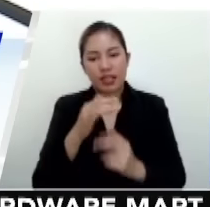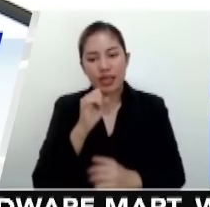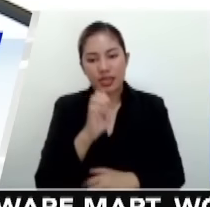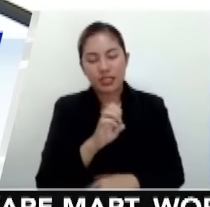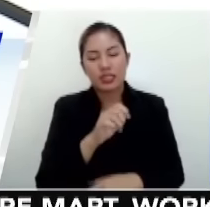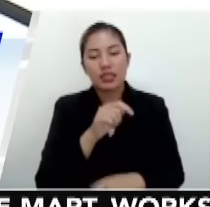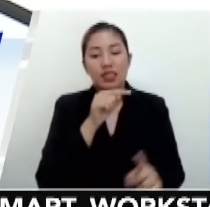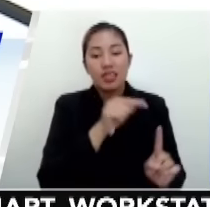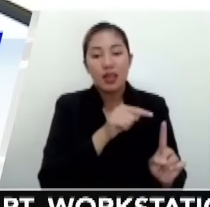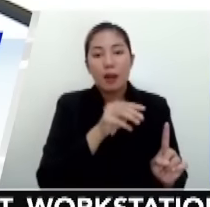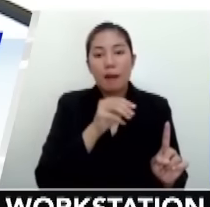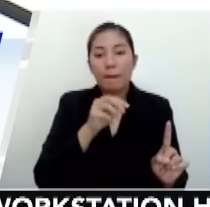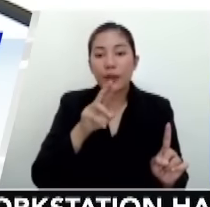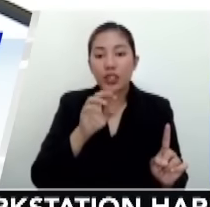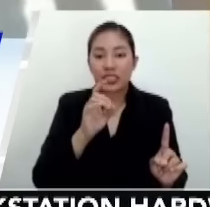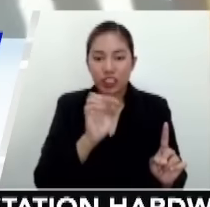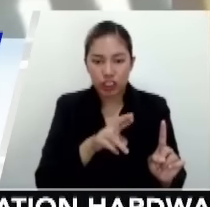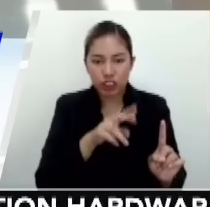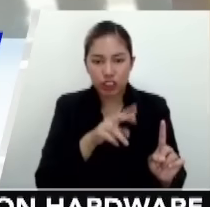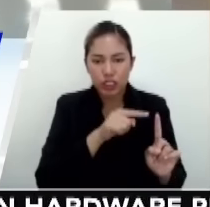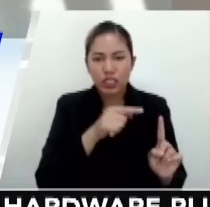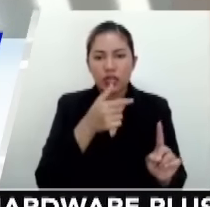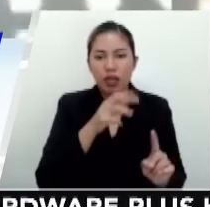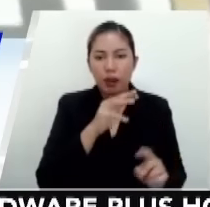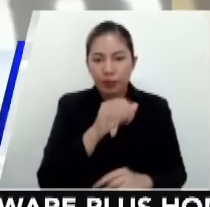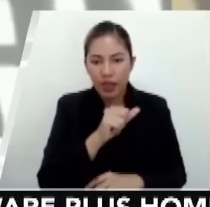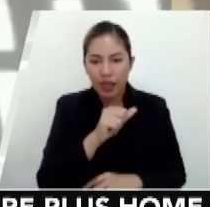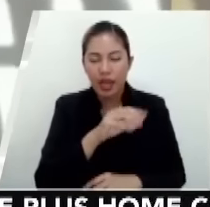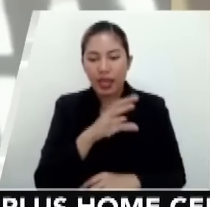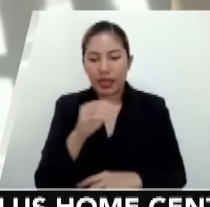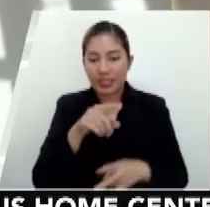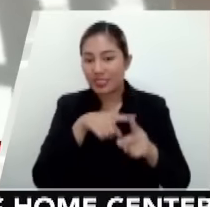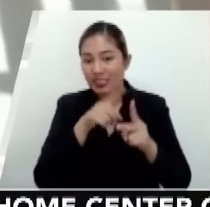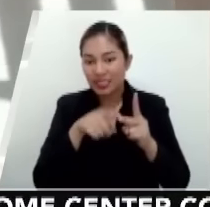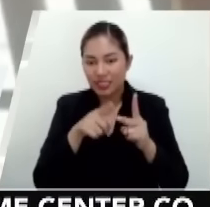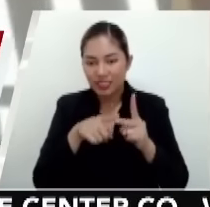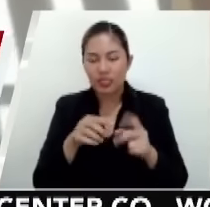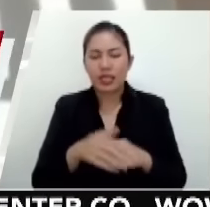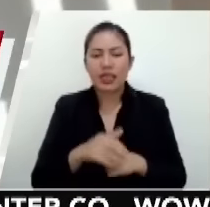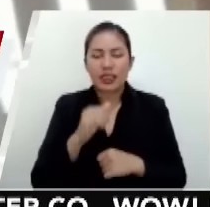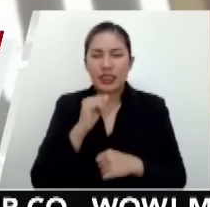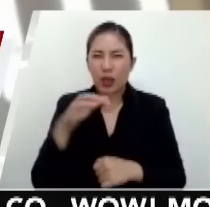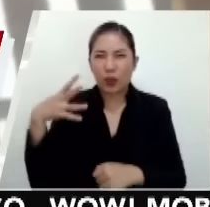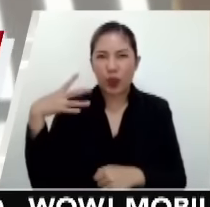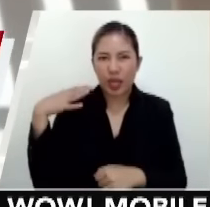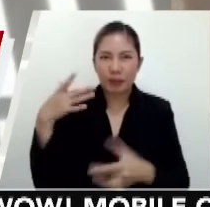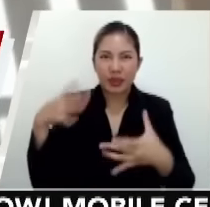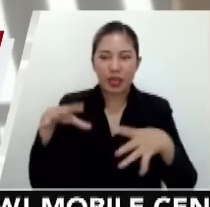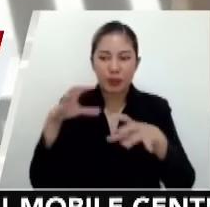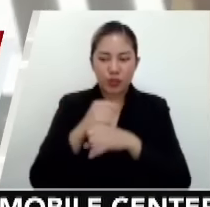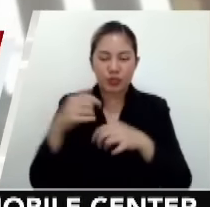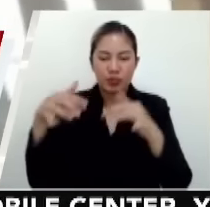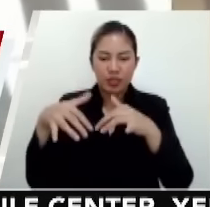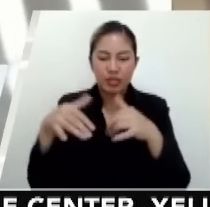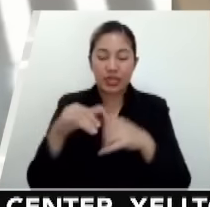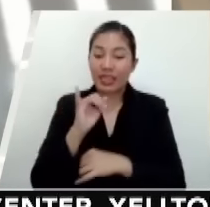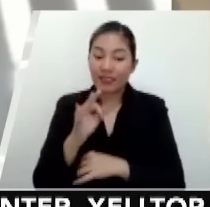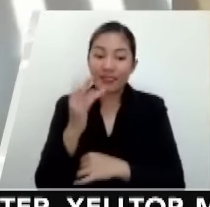nang hintayin pang matapos ang pagdinig. Kung yung babasihan natin ay yung affidavit at saka